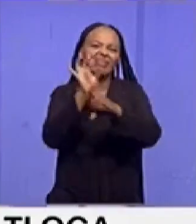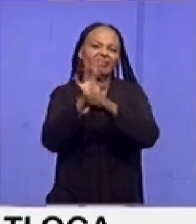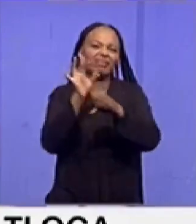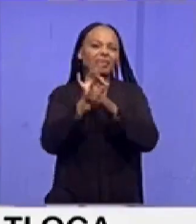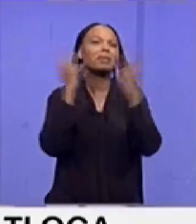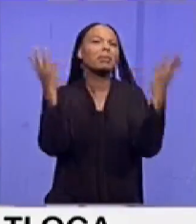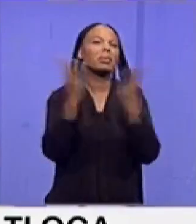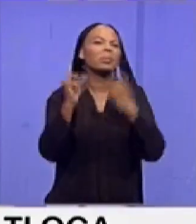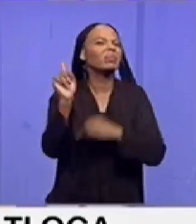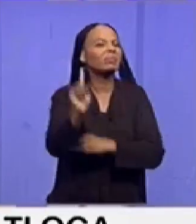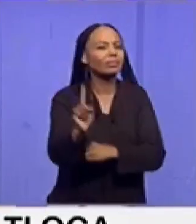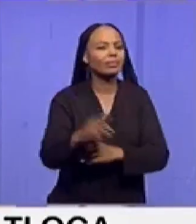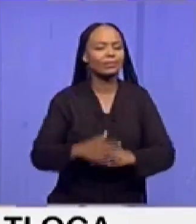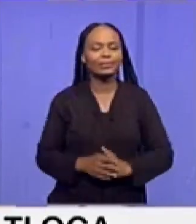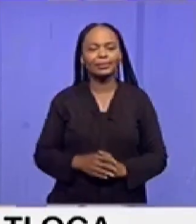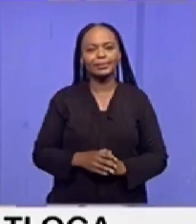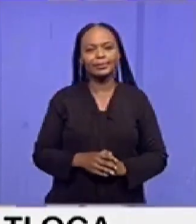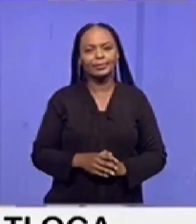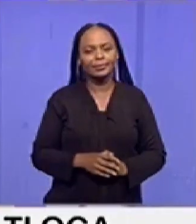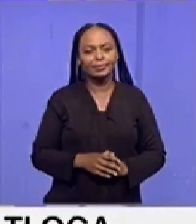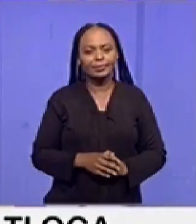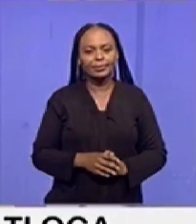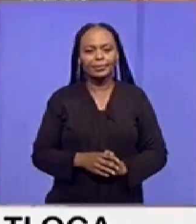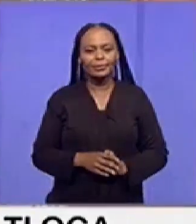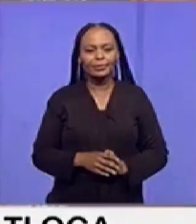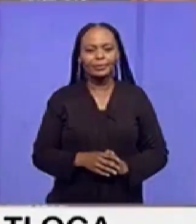ka kakaretšo ke ko feng